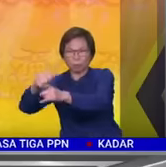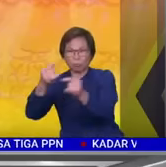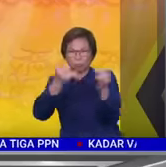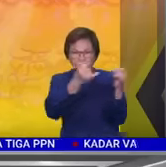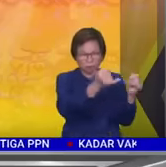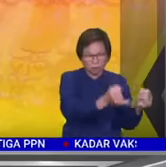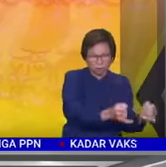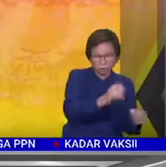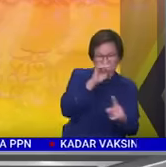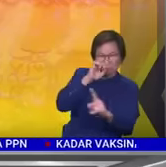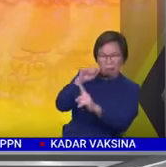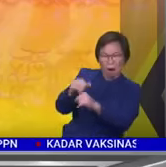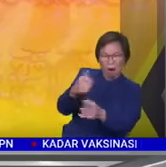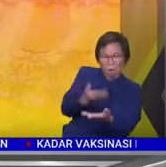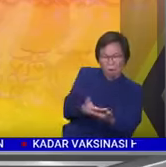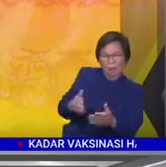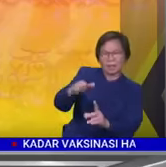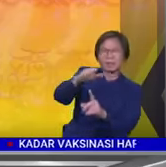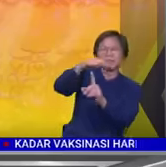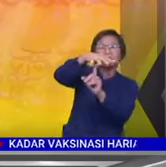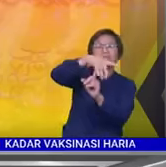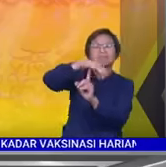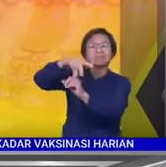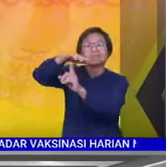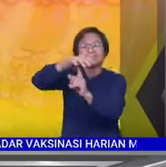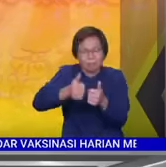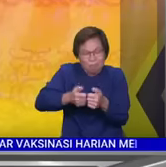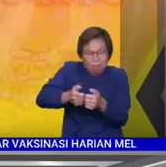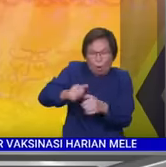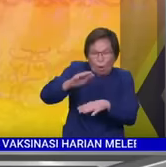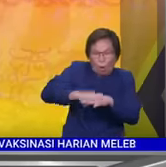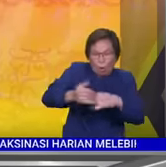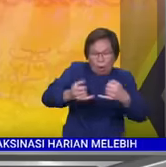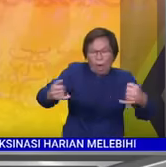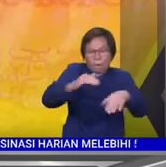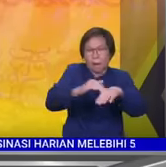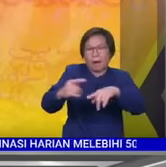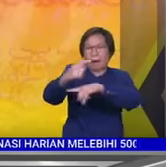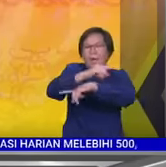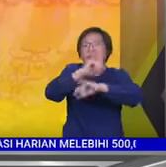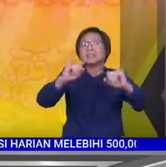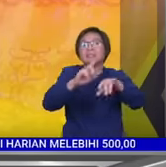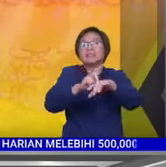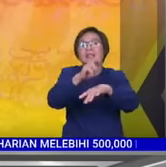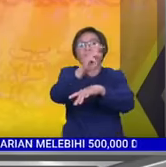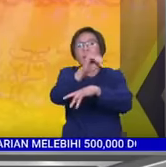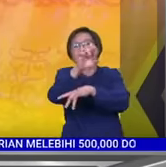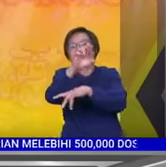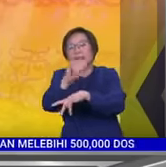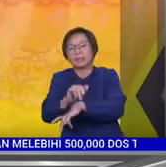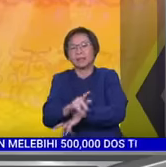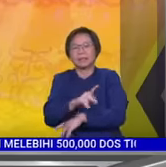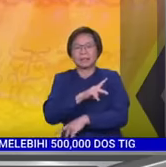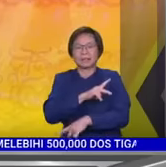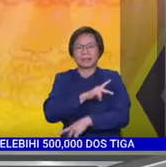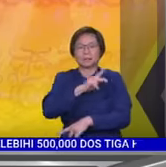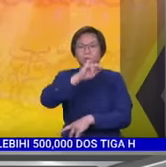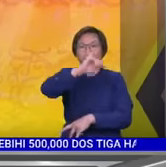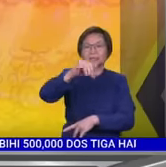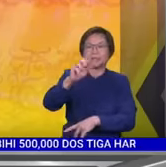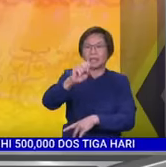seorang individu bagi satu pembelian Drone secara dalam kalian pada istilah lu diberi ketua jabatan siasatan jenayah